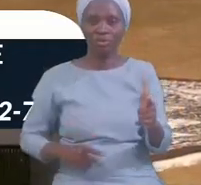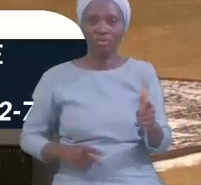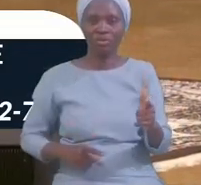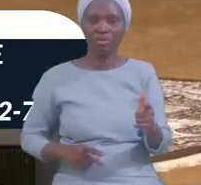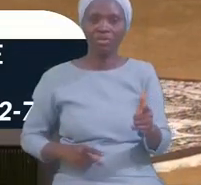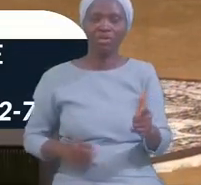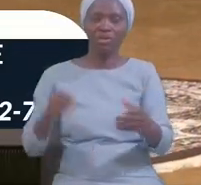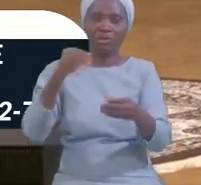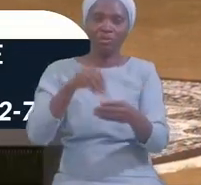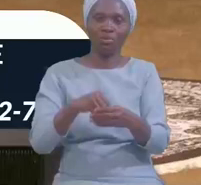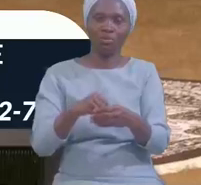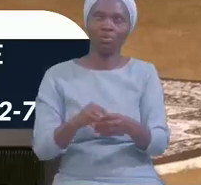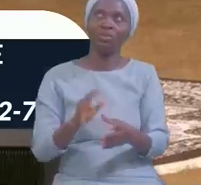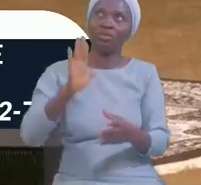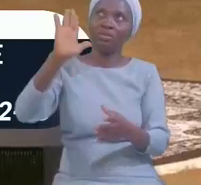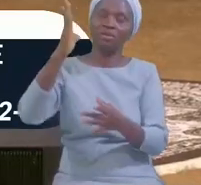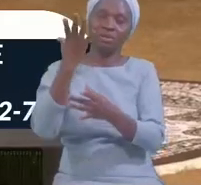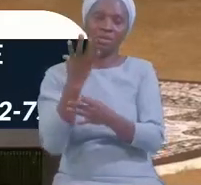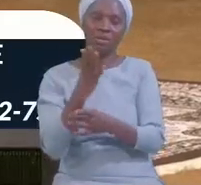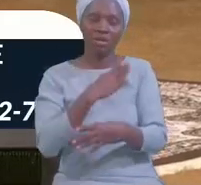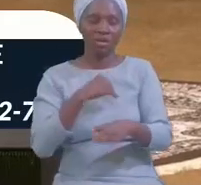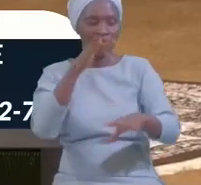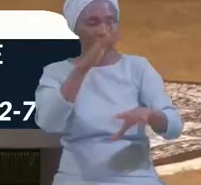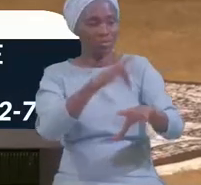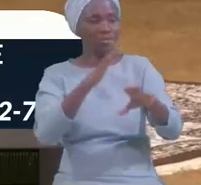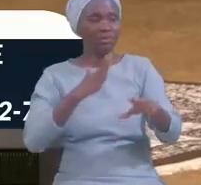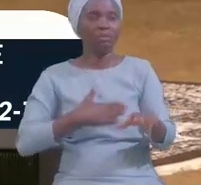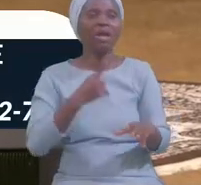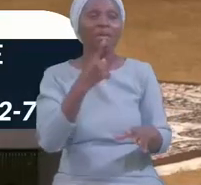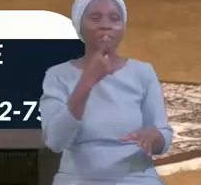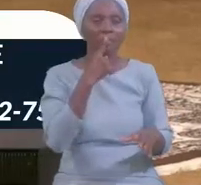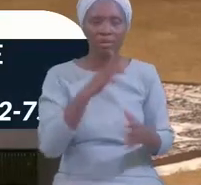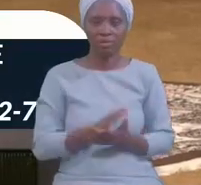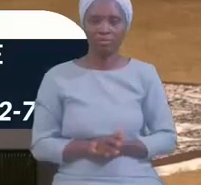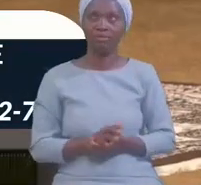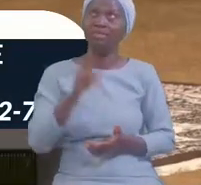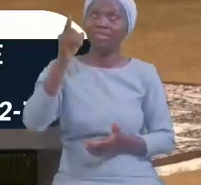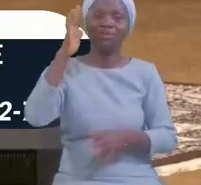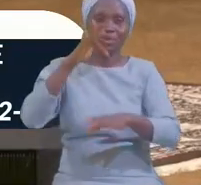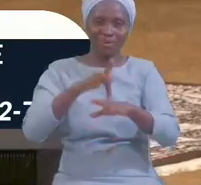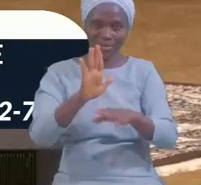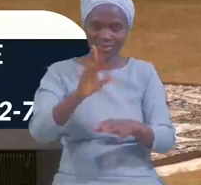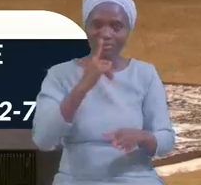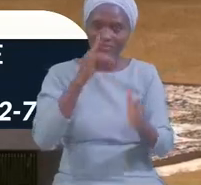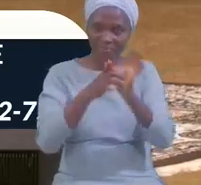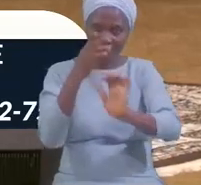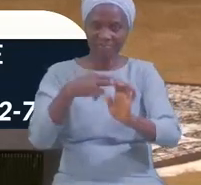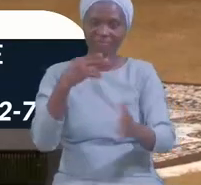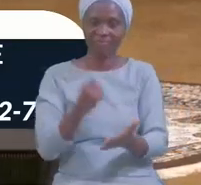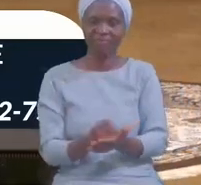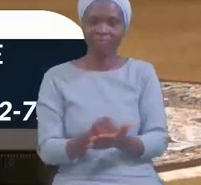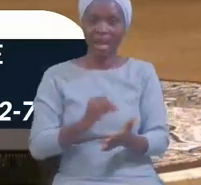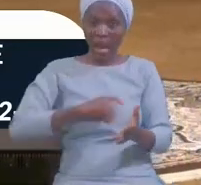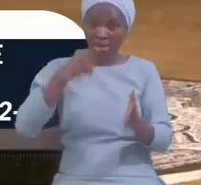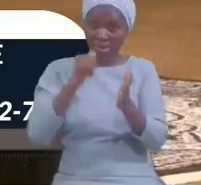sa main et toucha ma bouche. Il touchera votre bouche. Je dis, il